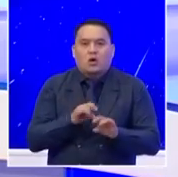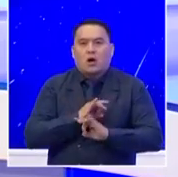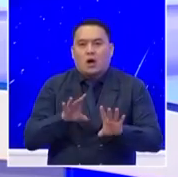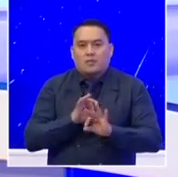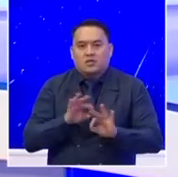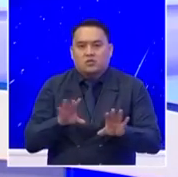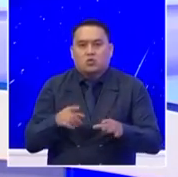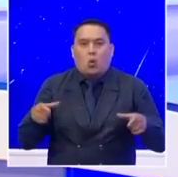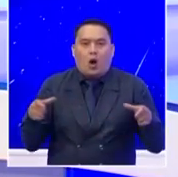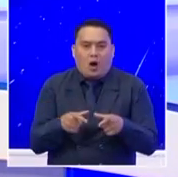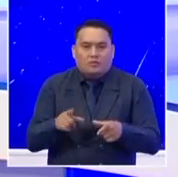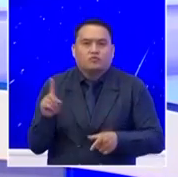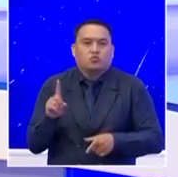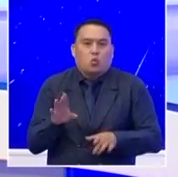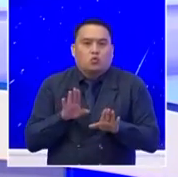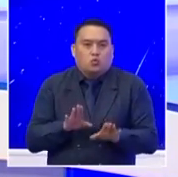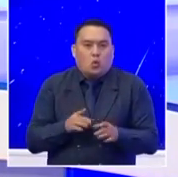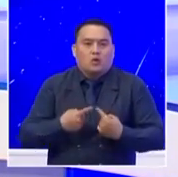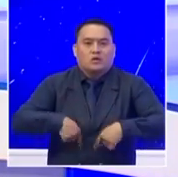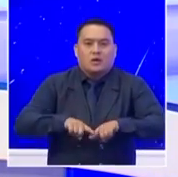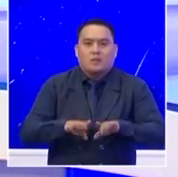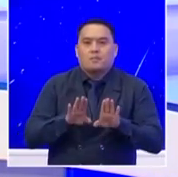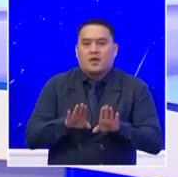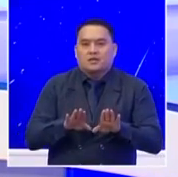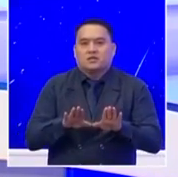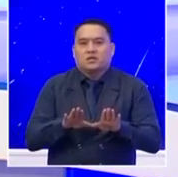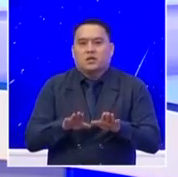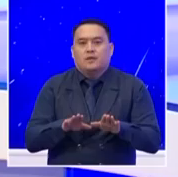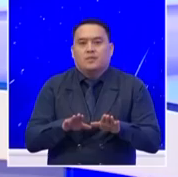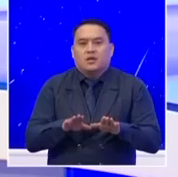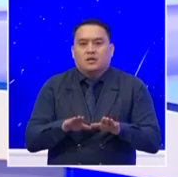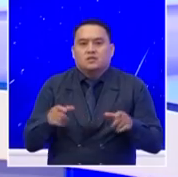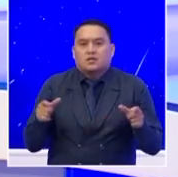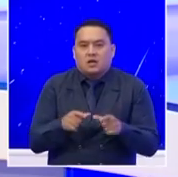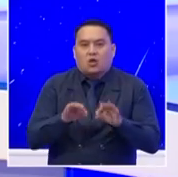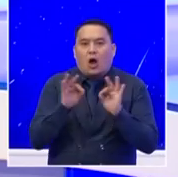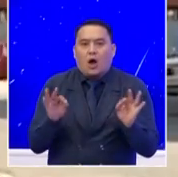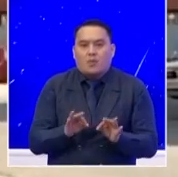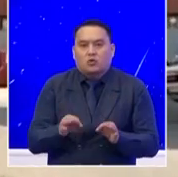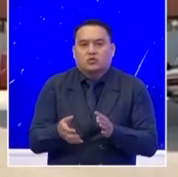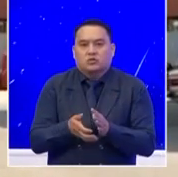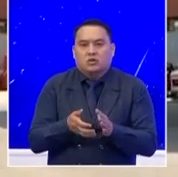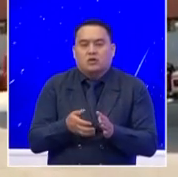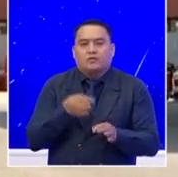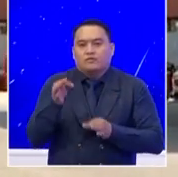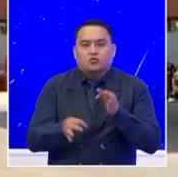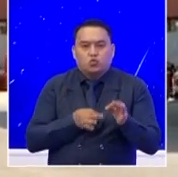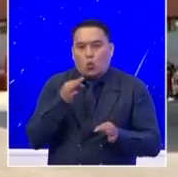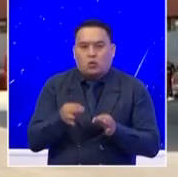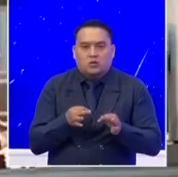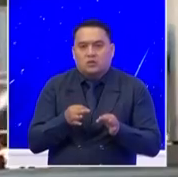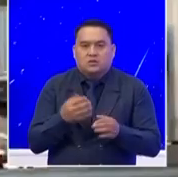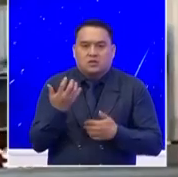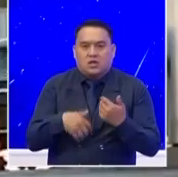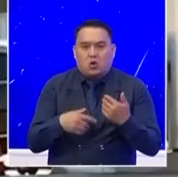уточнили, что ограничения коснутся лишь определенной категории месторождений. Так, сократить объем добываемой в сутки нефти должны